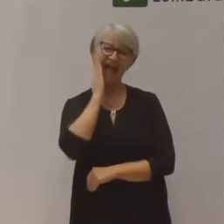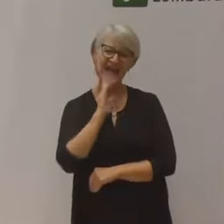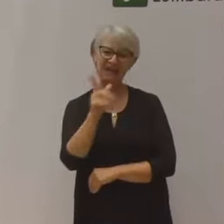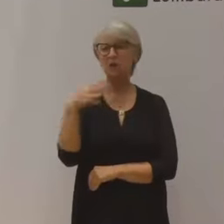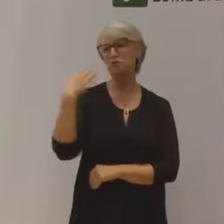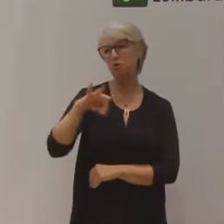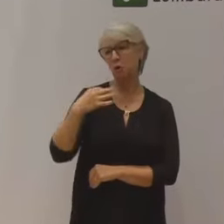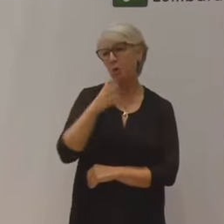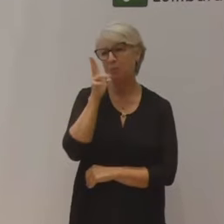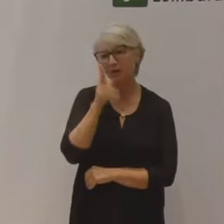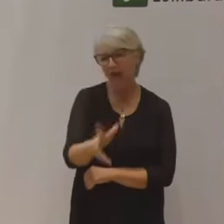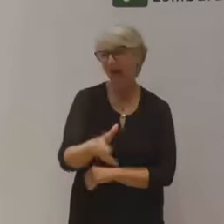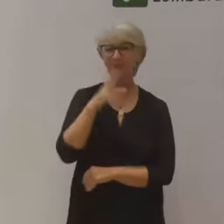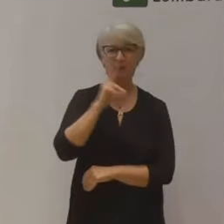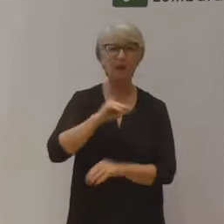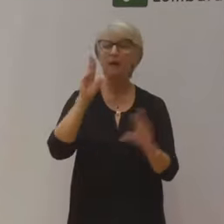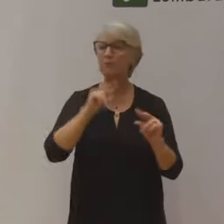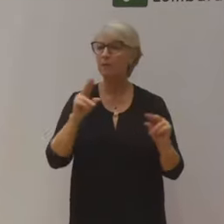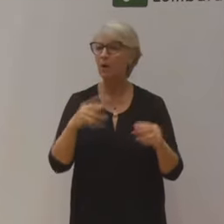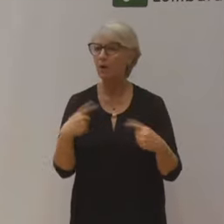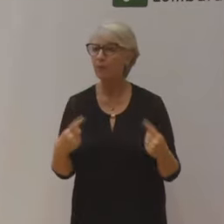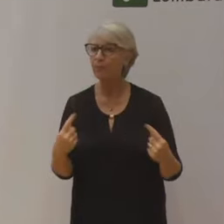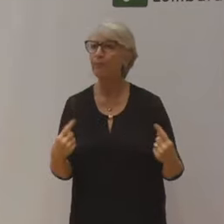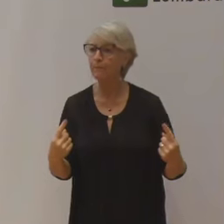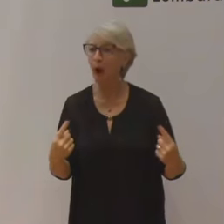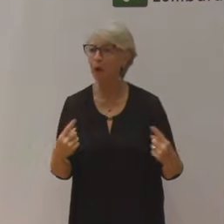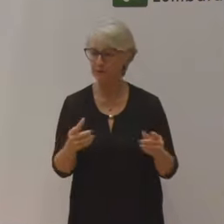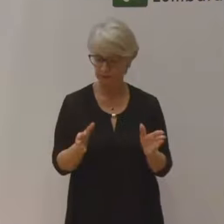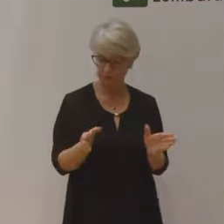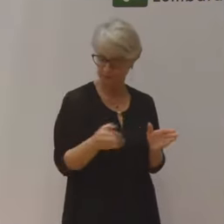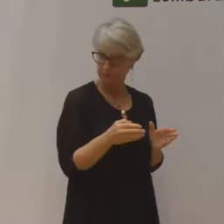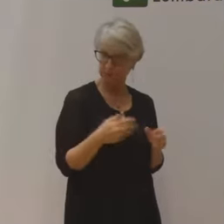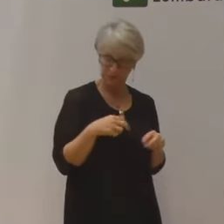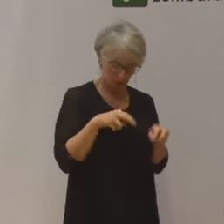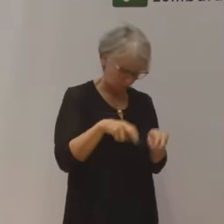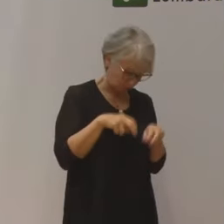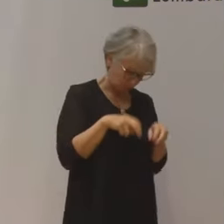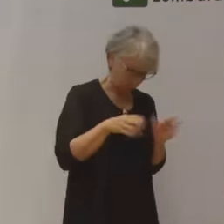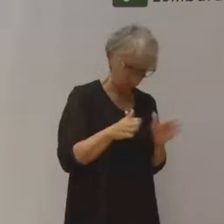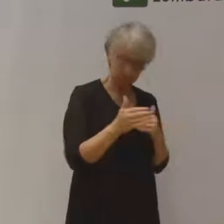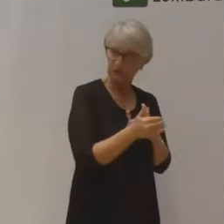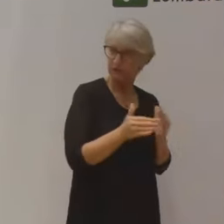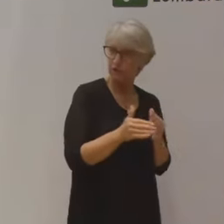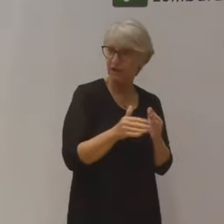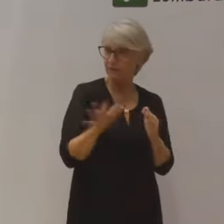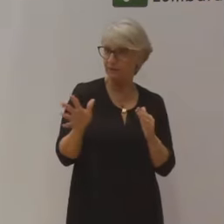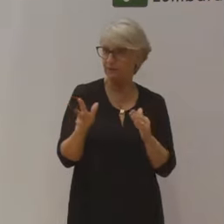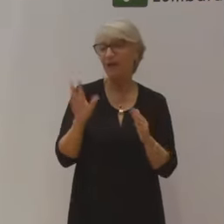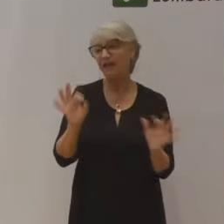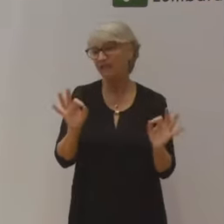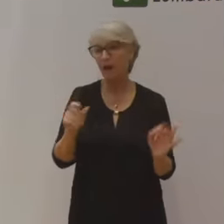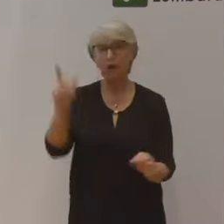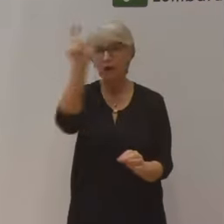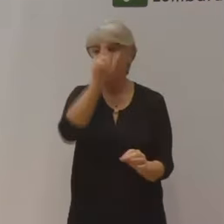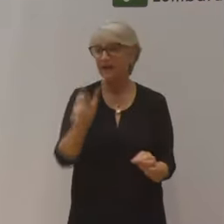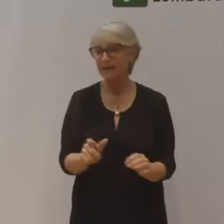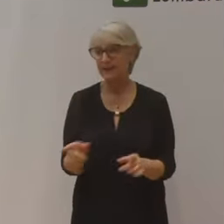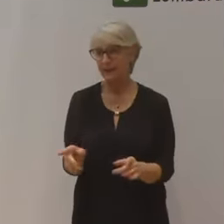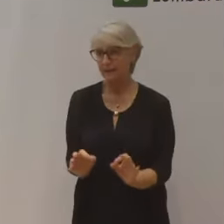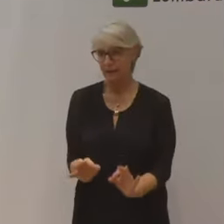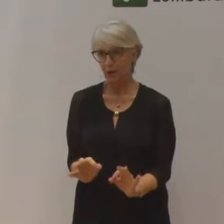bravi che sono, però poi ognuno ha il suo orticello. Sarà perché l'Italia è una repubblica da poco, però,